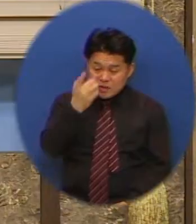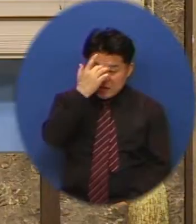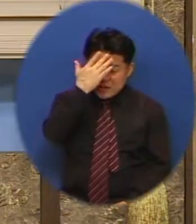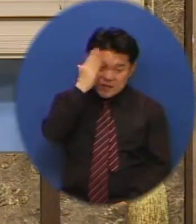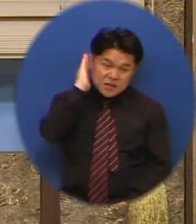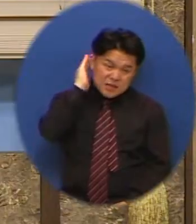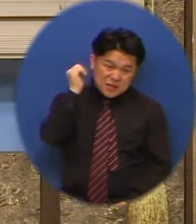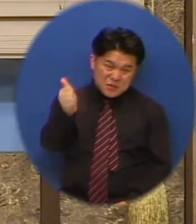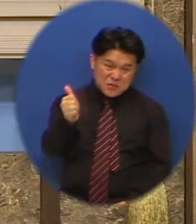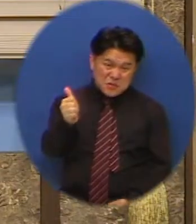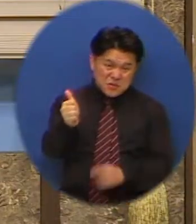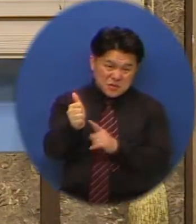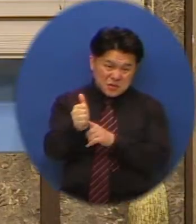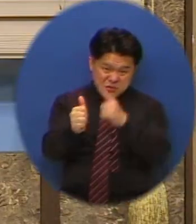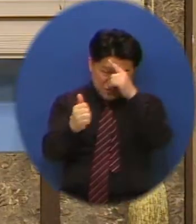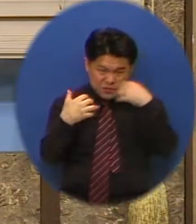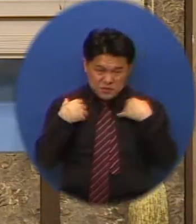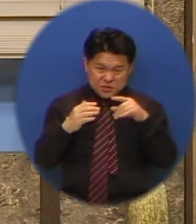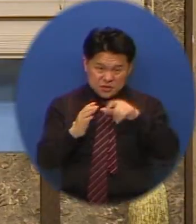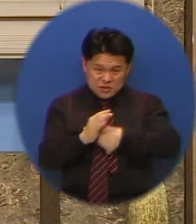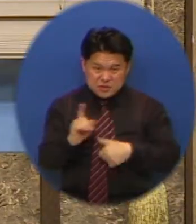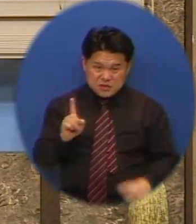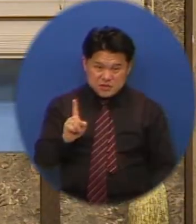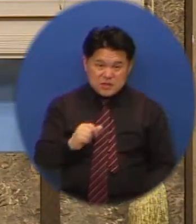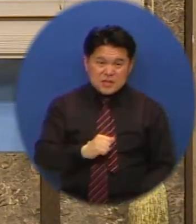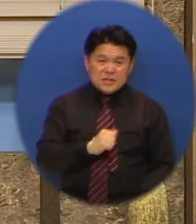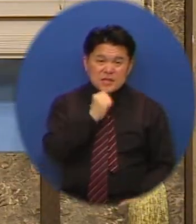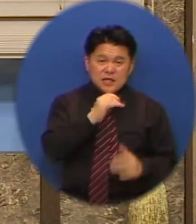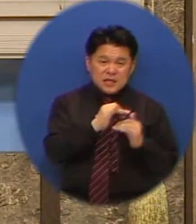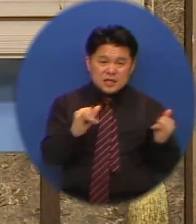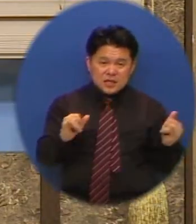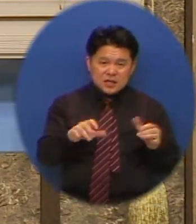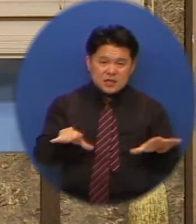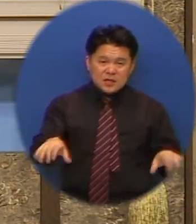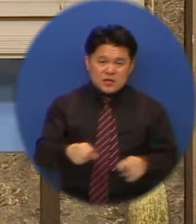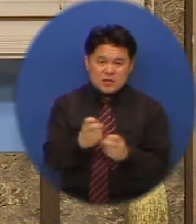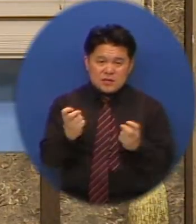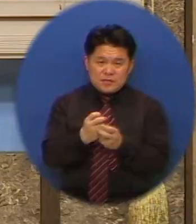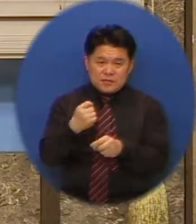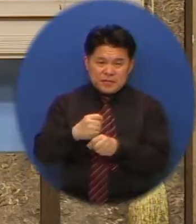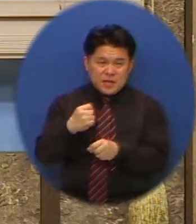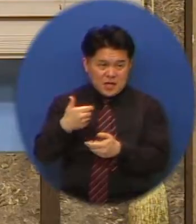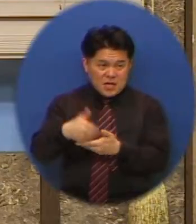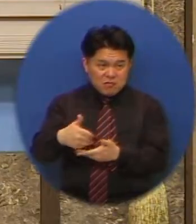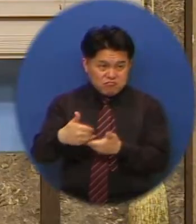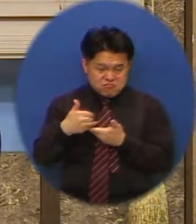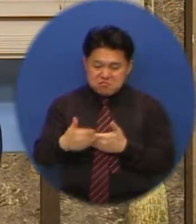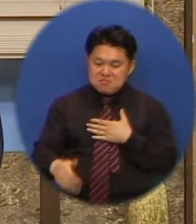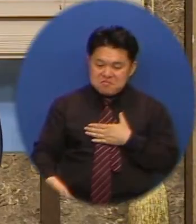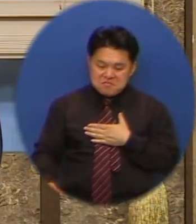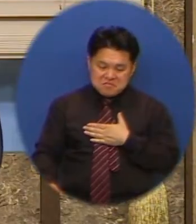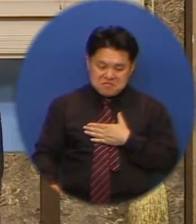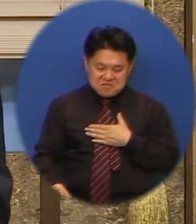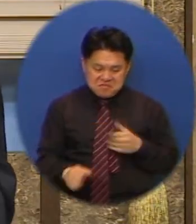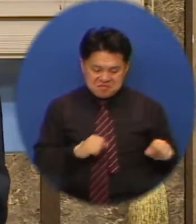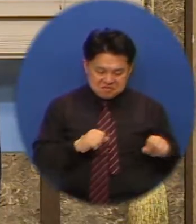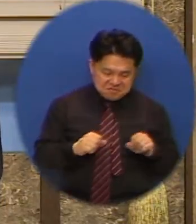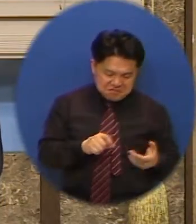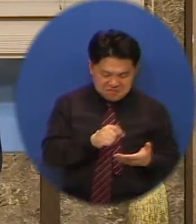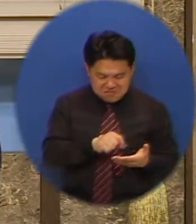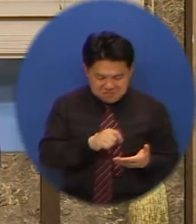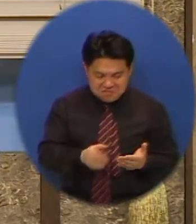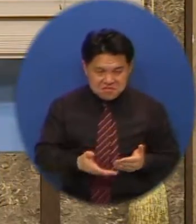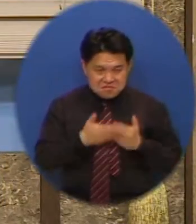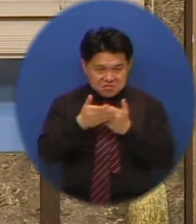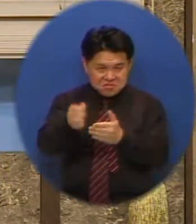이제 전두환 정권에서 네. 영세민 종합대책을 만들어 달라는 의뢰를 받았어요. 그래서 그걸 하면서 여러 가지